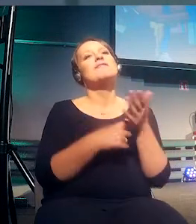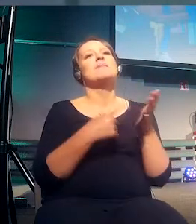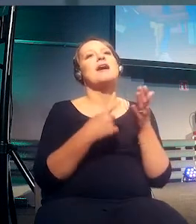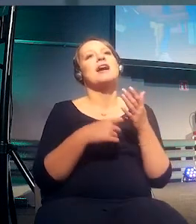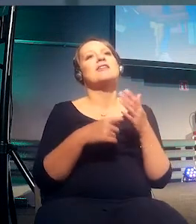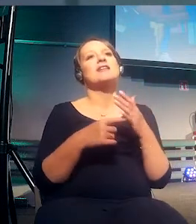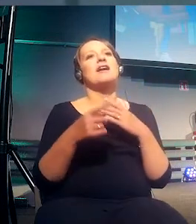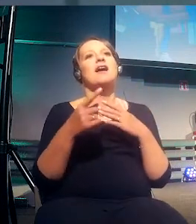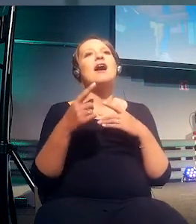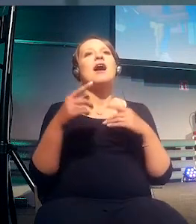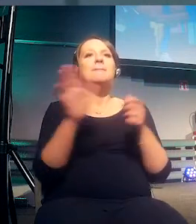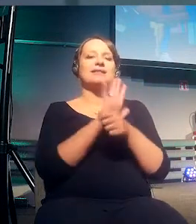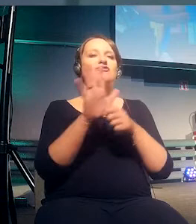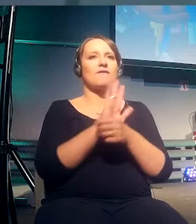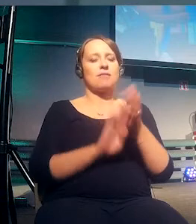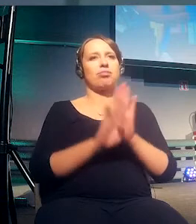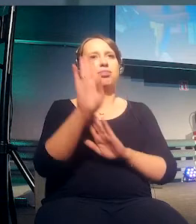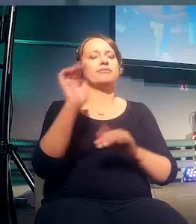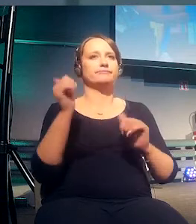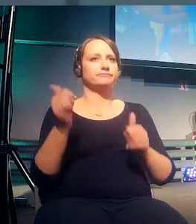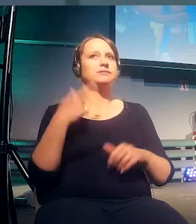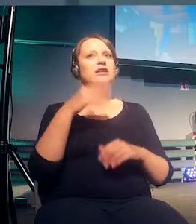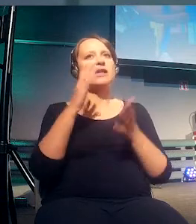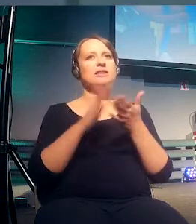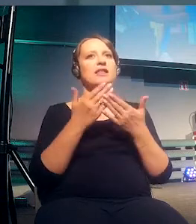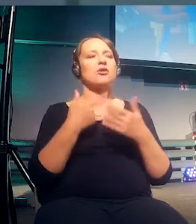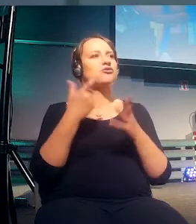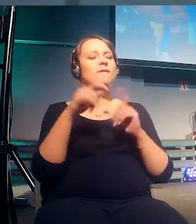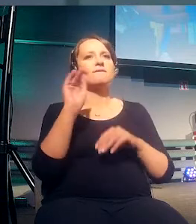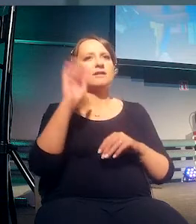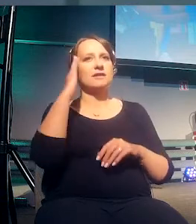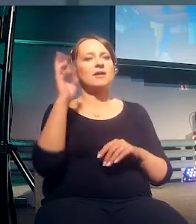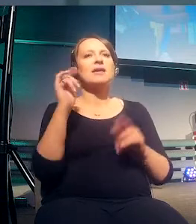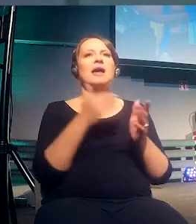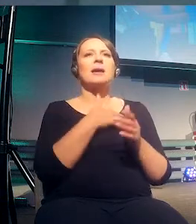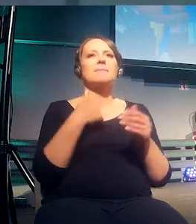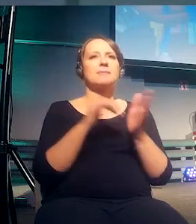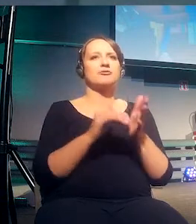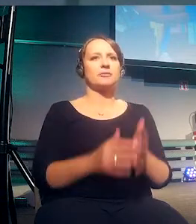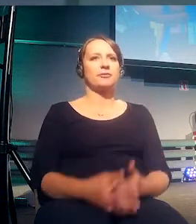i funkcjonalne, czyli co dzięki temu wiemy. Jakich feature'ów potrzebujemy?